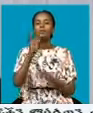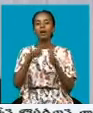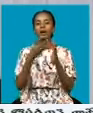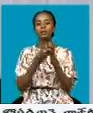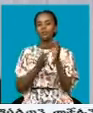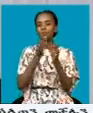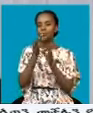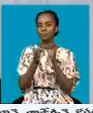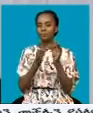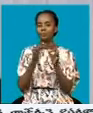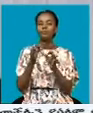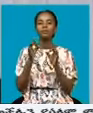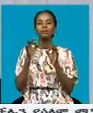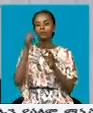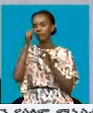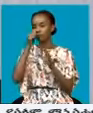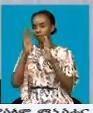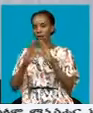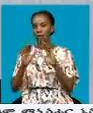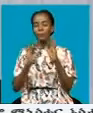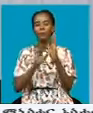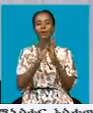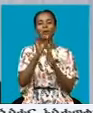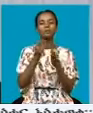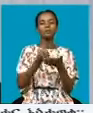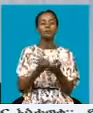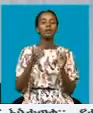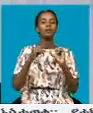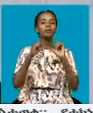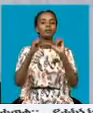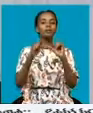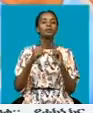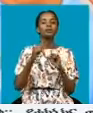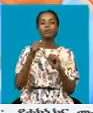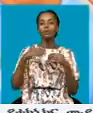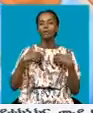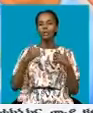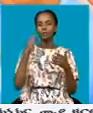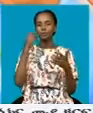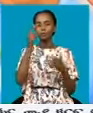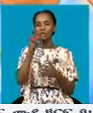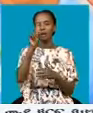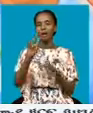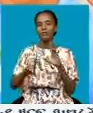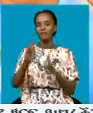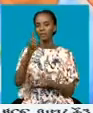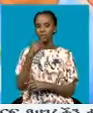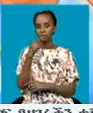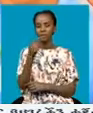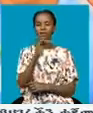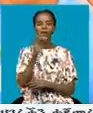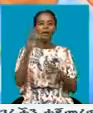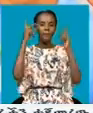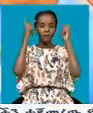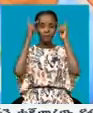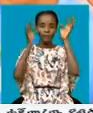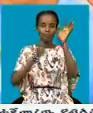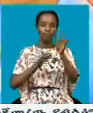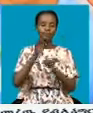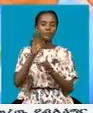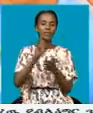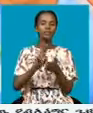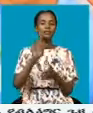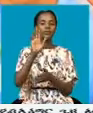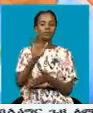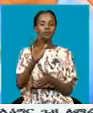قروت اتيوبيا سلاموانا لماتوا تتناكرون ديك اتل يو تاتو مينا كفتانيانو بلاوال اند پريزيدنتو غلزام